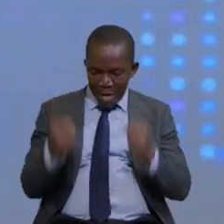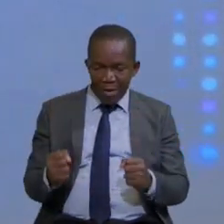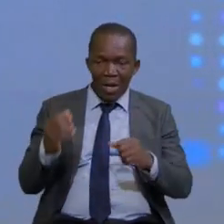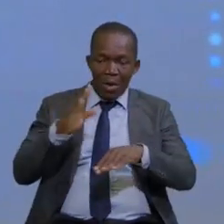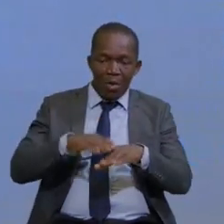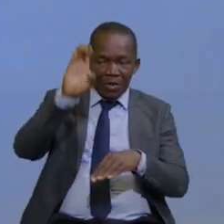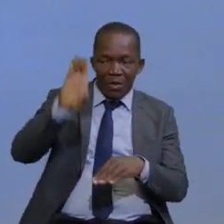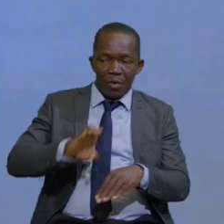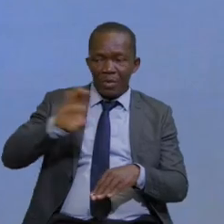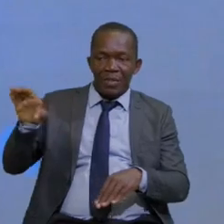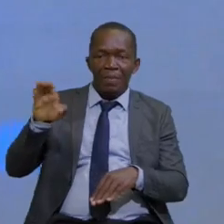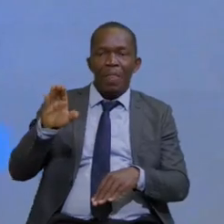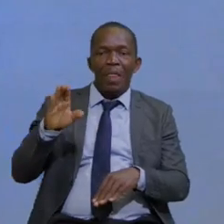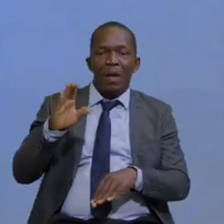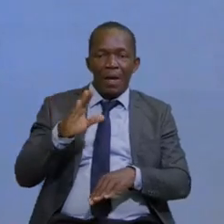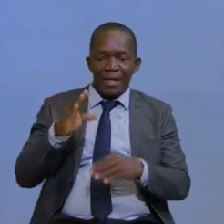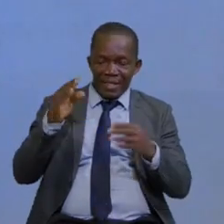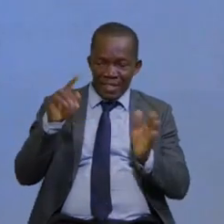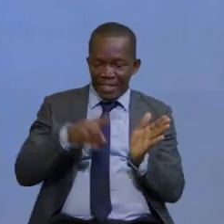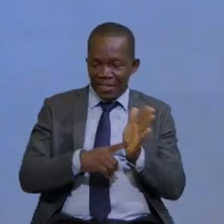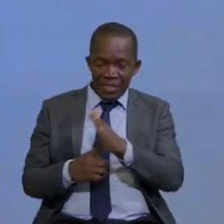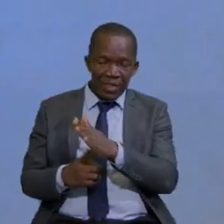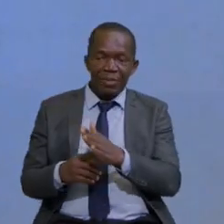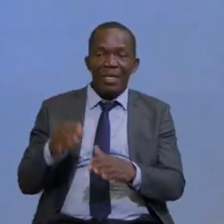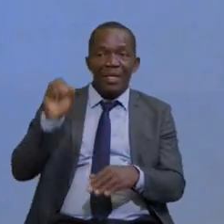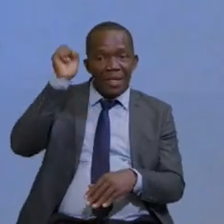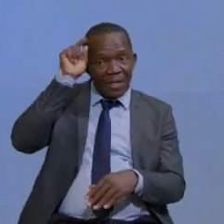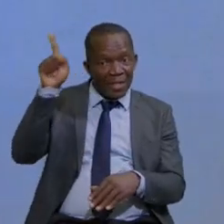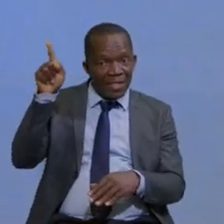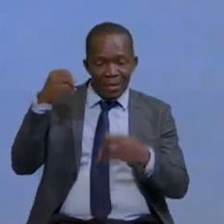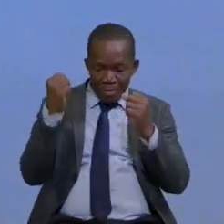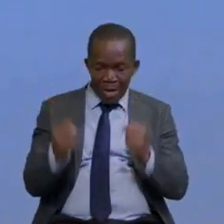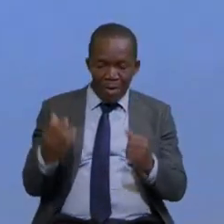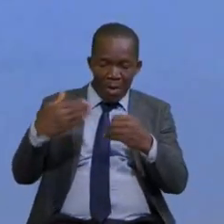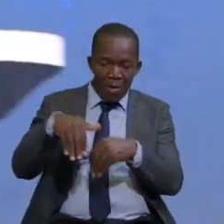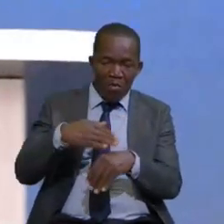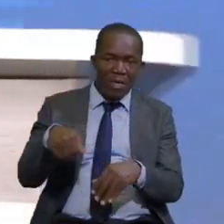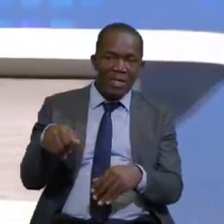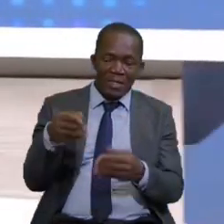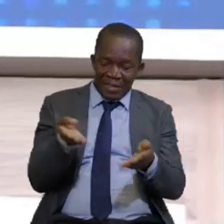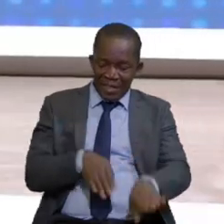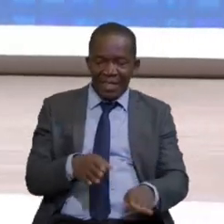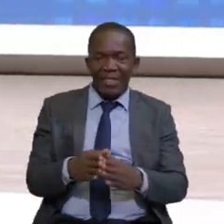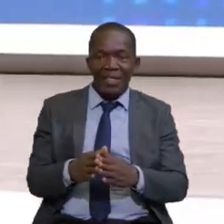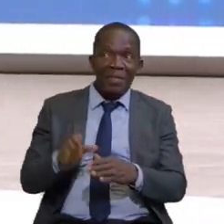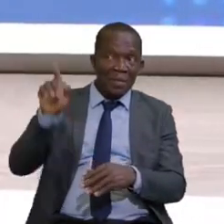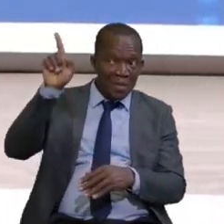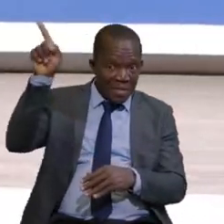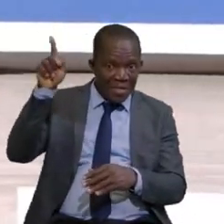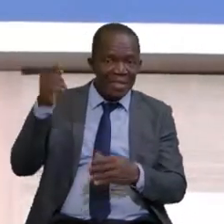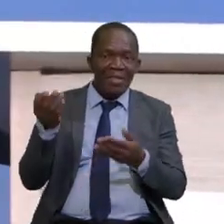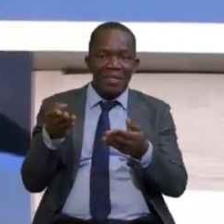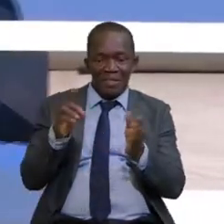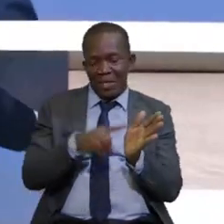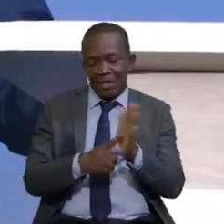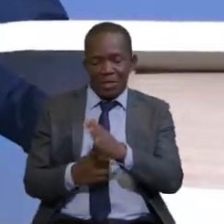a démontré la puissance sur la mort. Il avait démontré sa puissance sur ce que le pire que